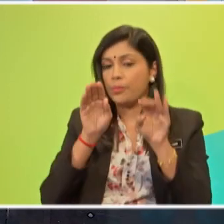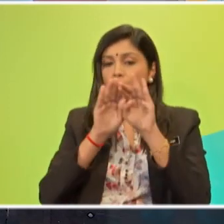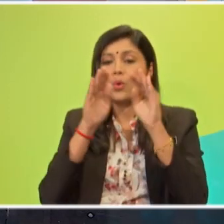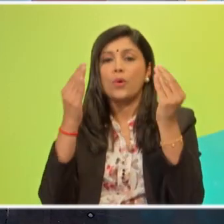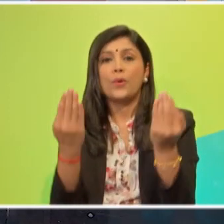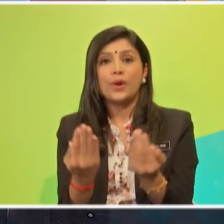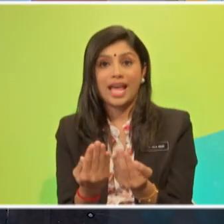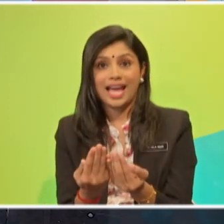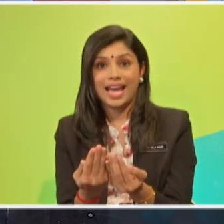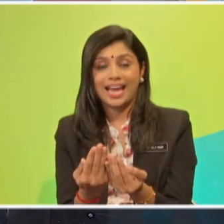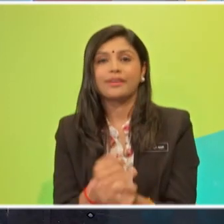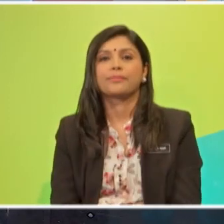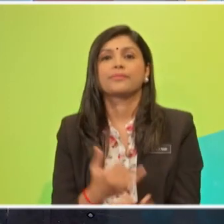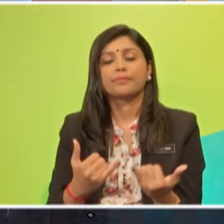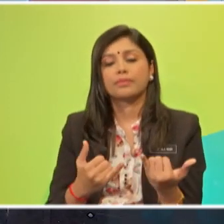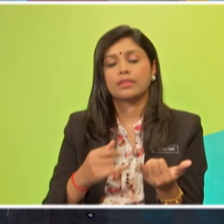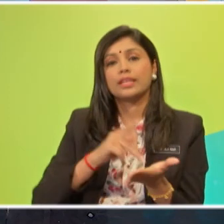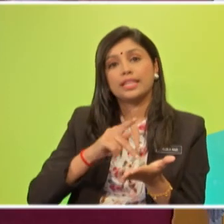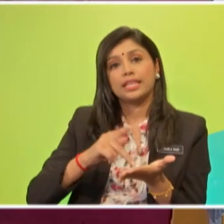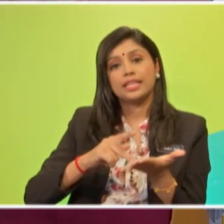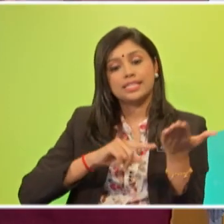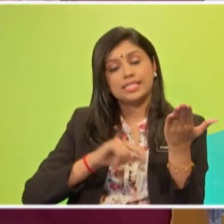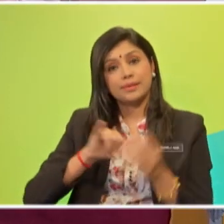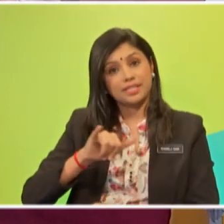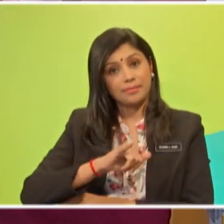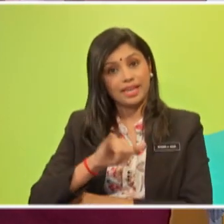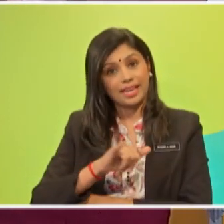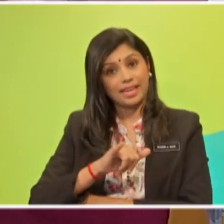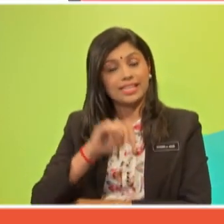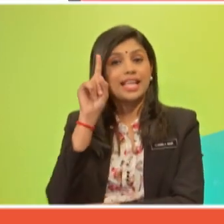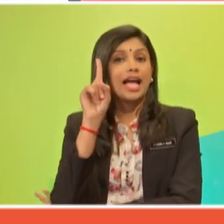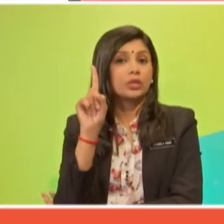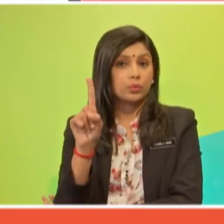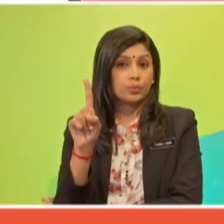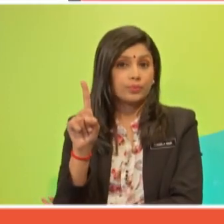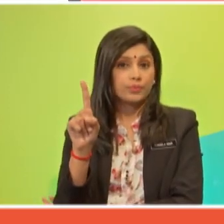kira sama-sama, Sean dan murid-murid di rumah. Okey, okay. Satu,